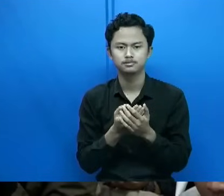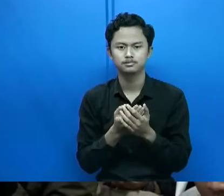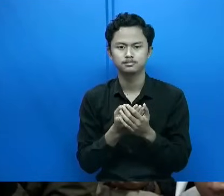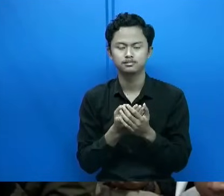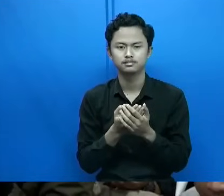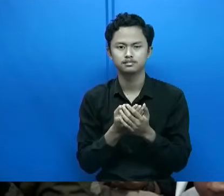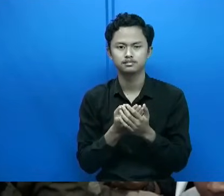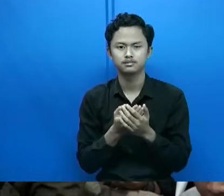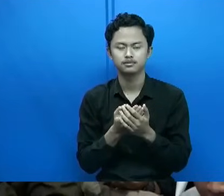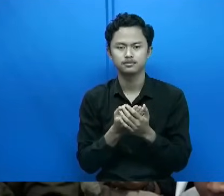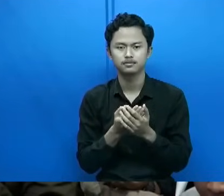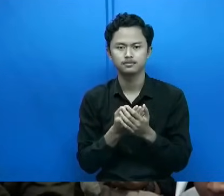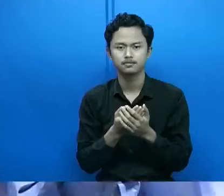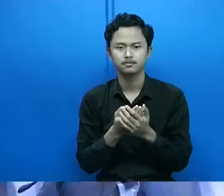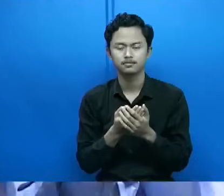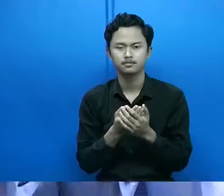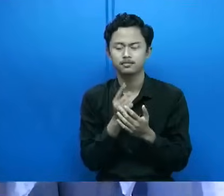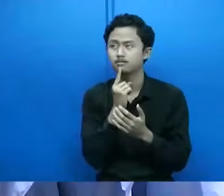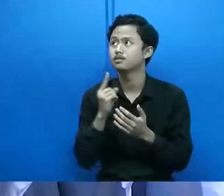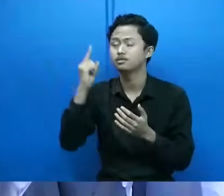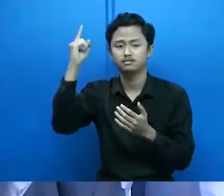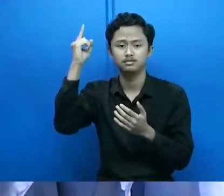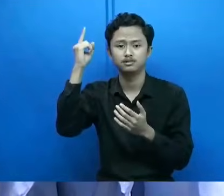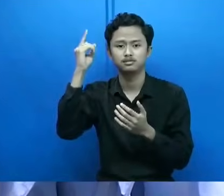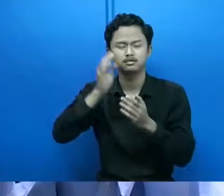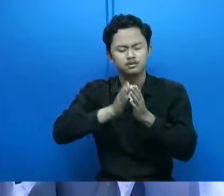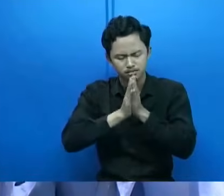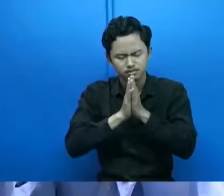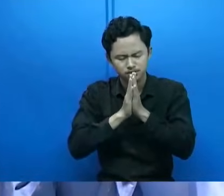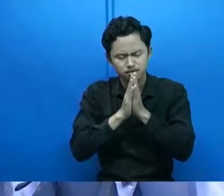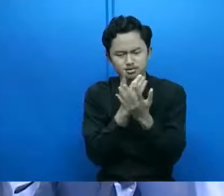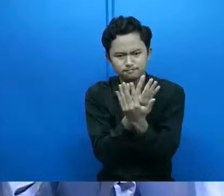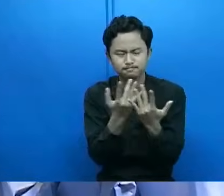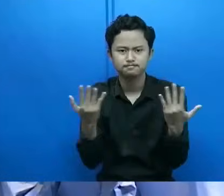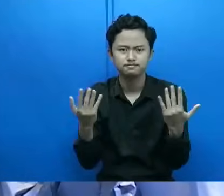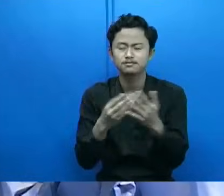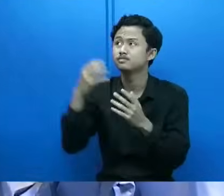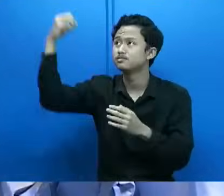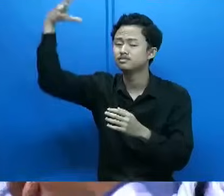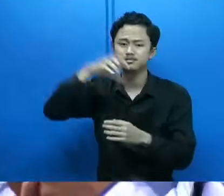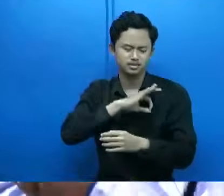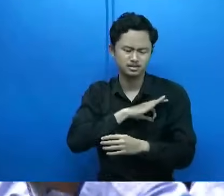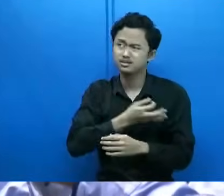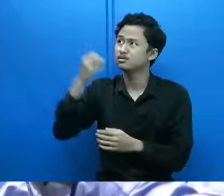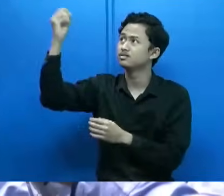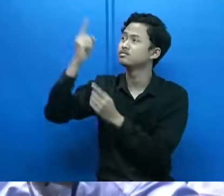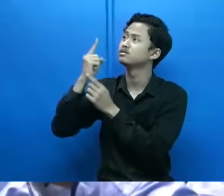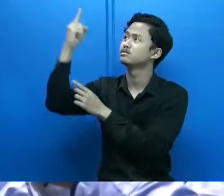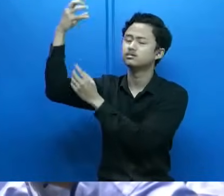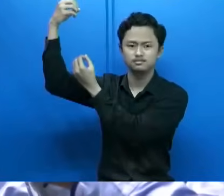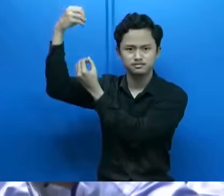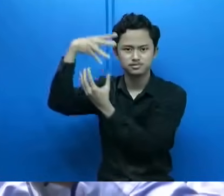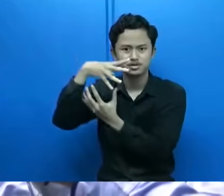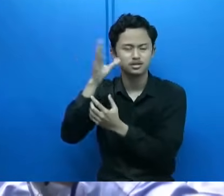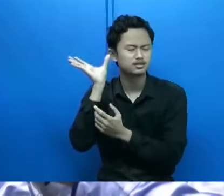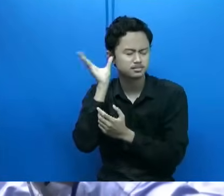ببصيرة القرآن الكريم يا الله mohon hiasi dan mohon ya Allah terangi jiwa kami, pandangan kami, pendengaran